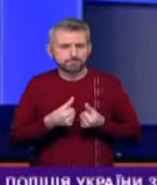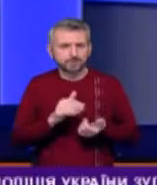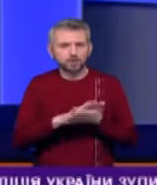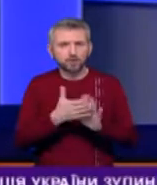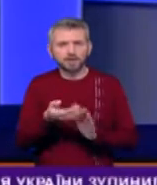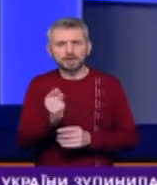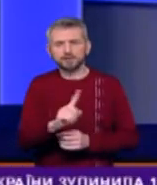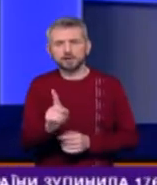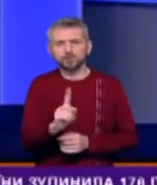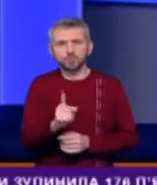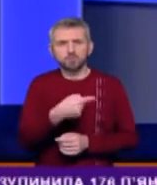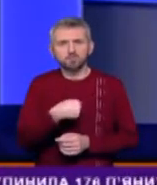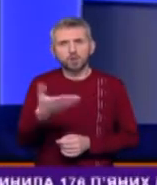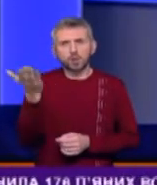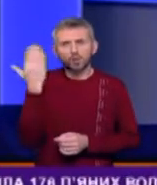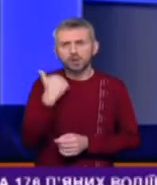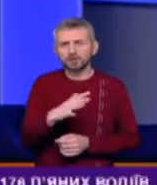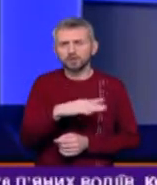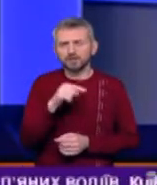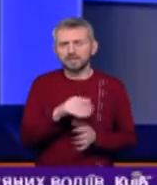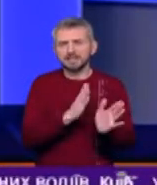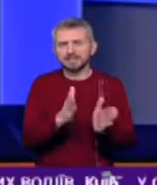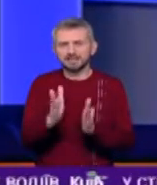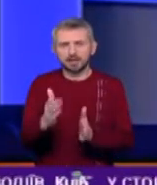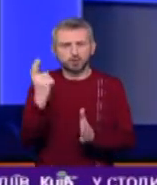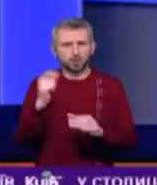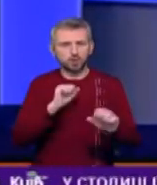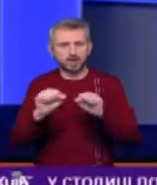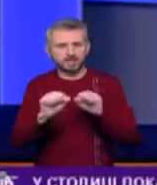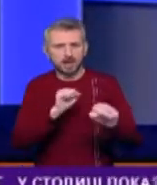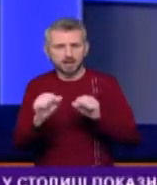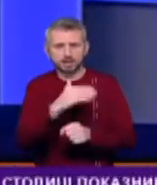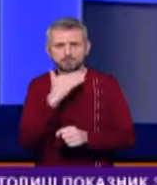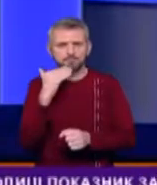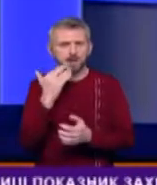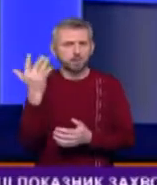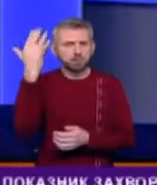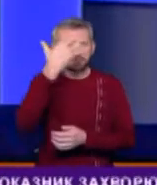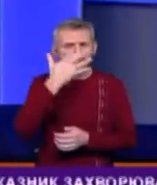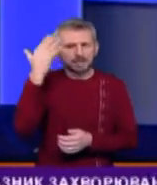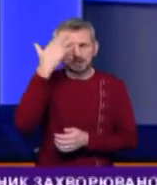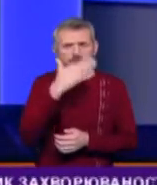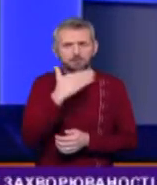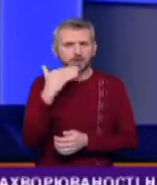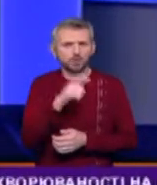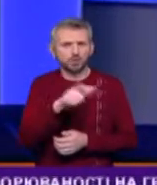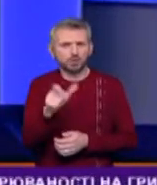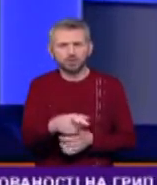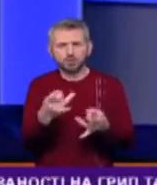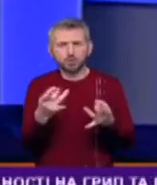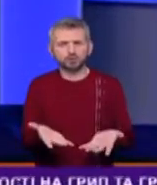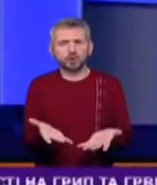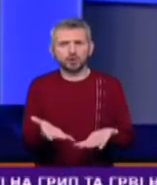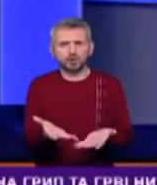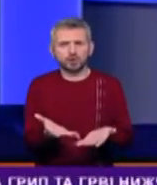що ми колись були в цій системі тоталітарній, багато мислення, багато люди просто якби...